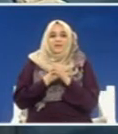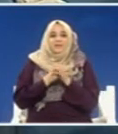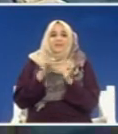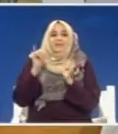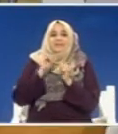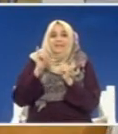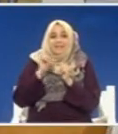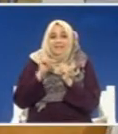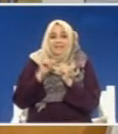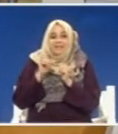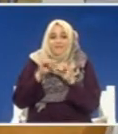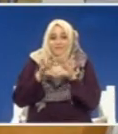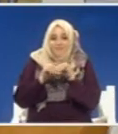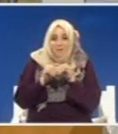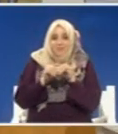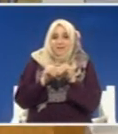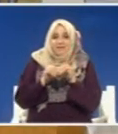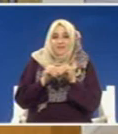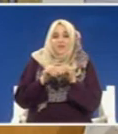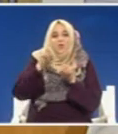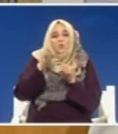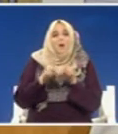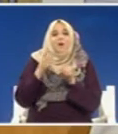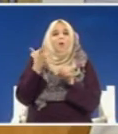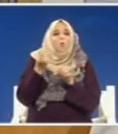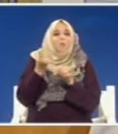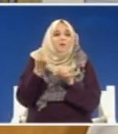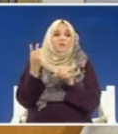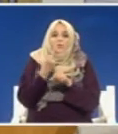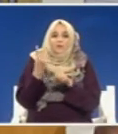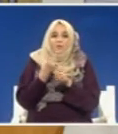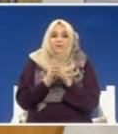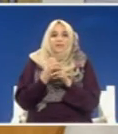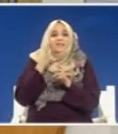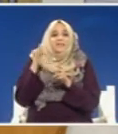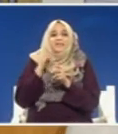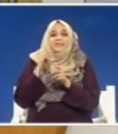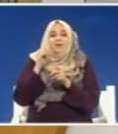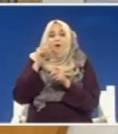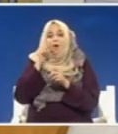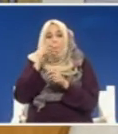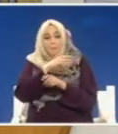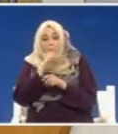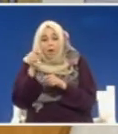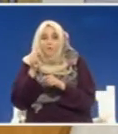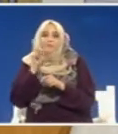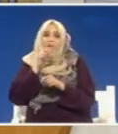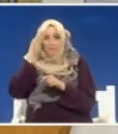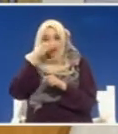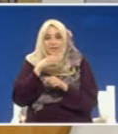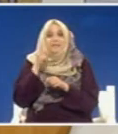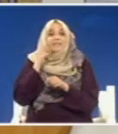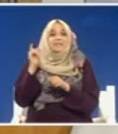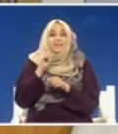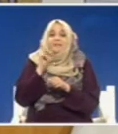به تتمتع به الأسرة ومن حق الزوجين معا. فإذا أخذ الزوج شيئا الزوجة تعلم به،